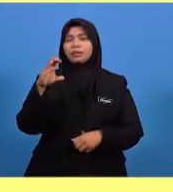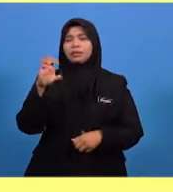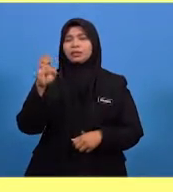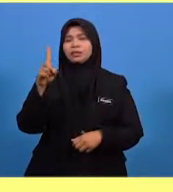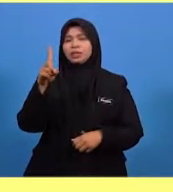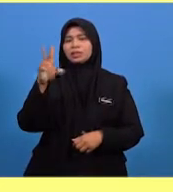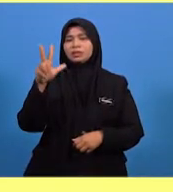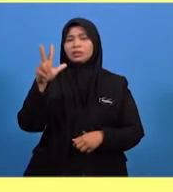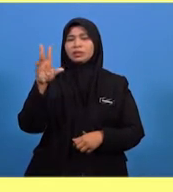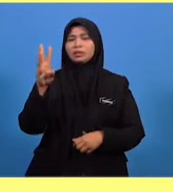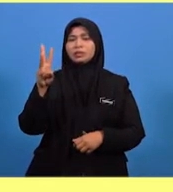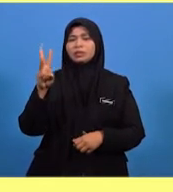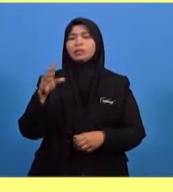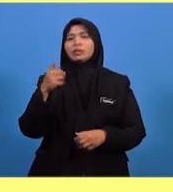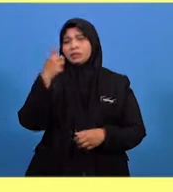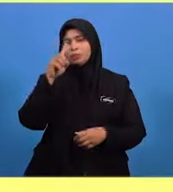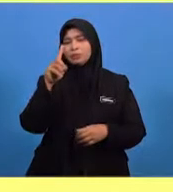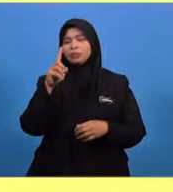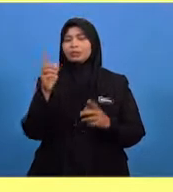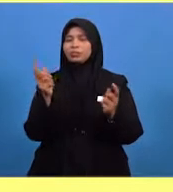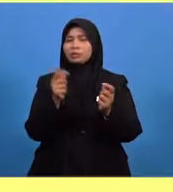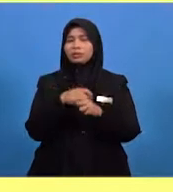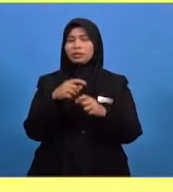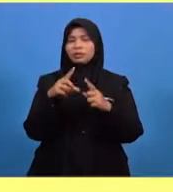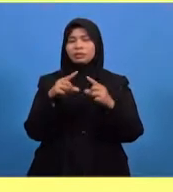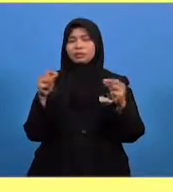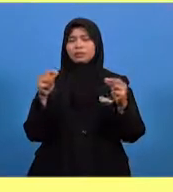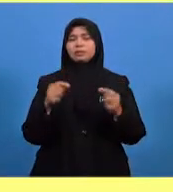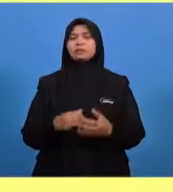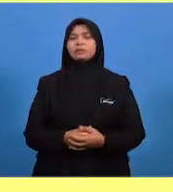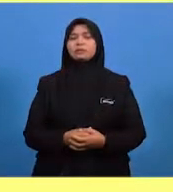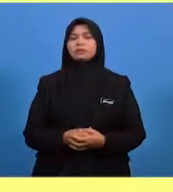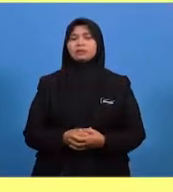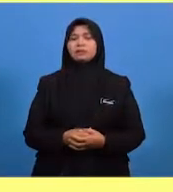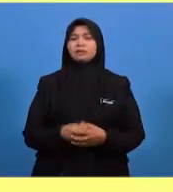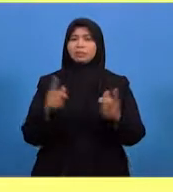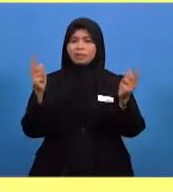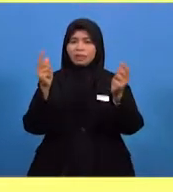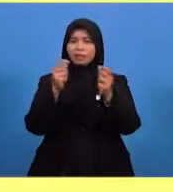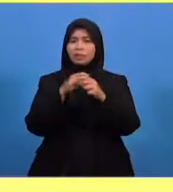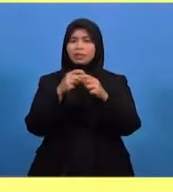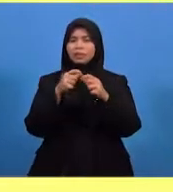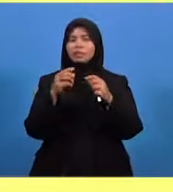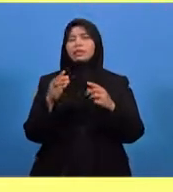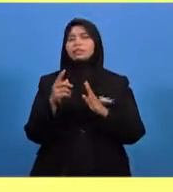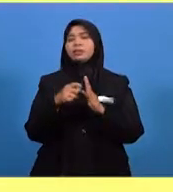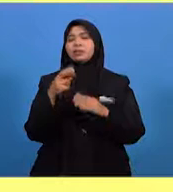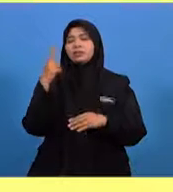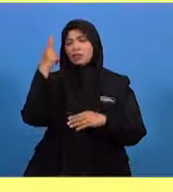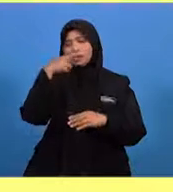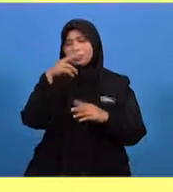Pati kuomintang untuk menentang jepun penentangan terhadap jepun juga